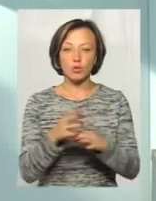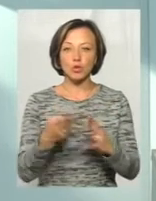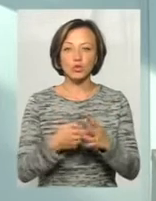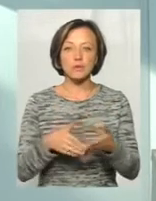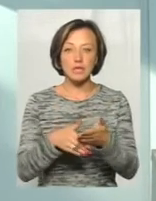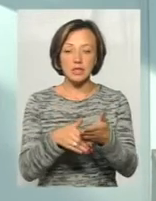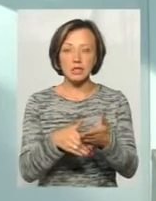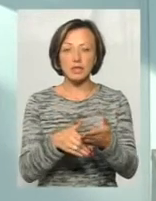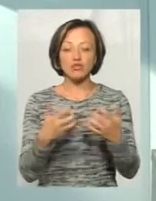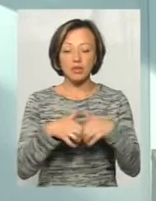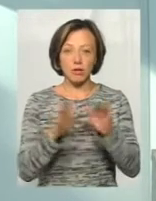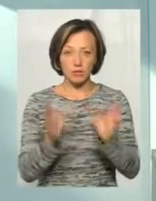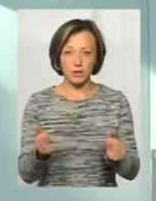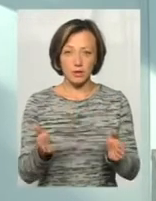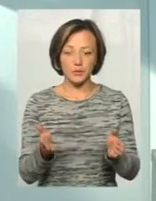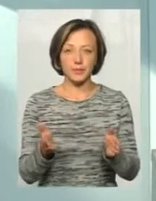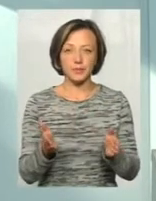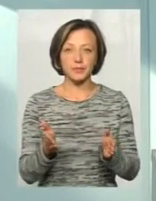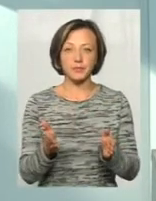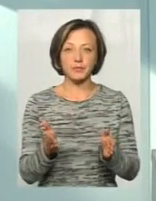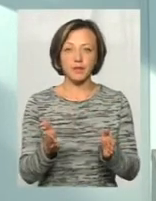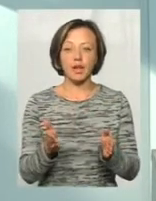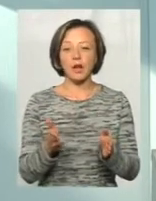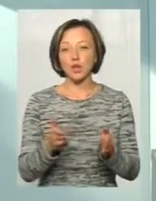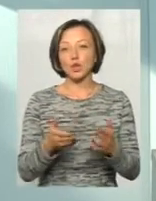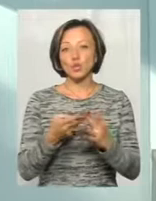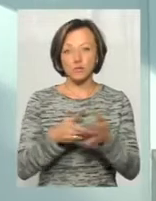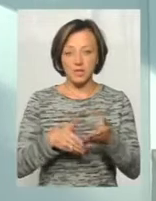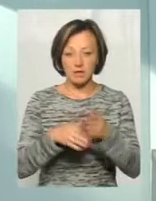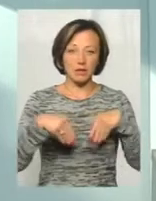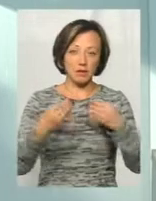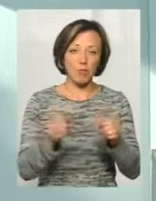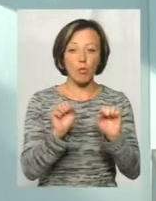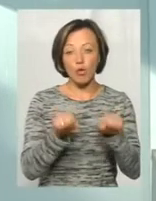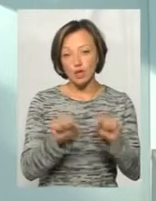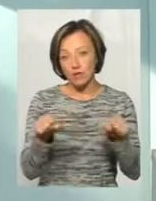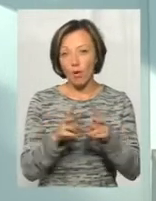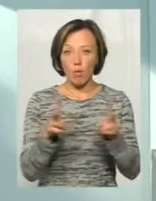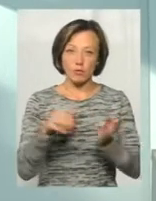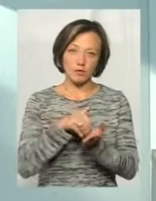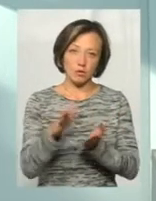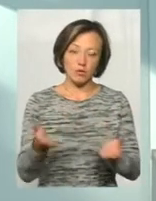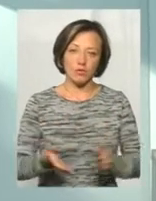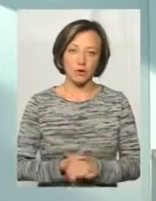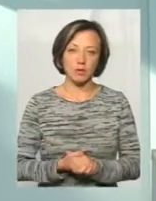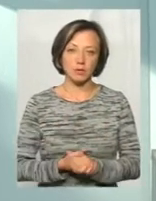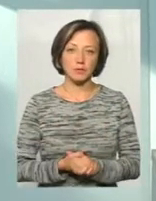субсидії, відповідно, субсидії будуть призначені, можливо, комусь і відмовлять, оскільки були більші